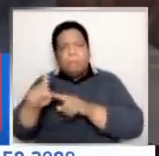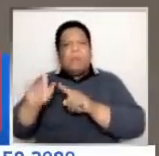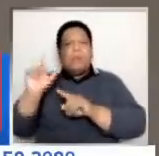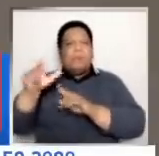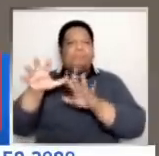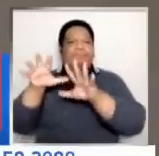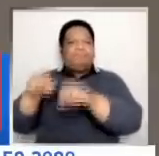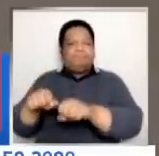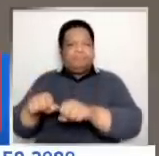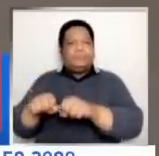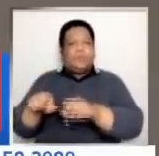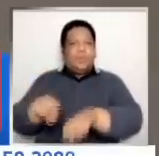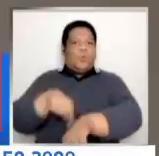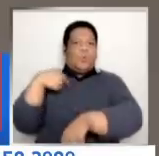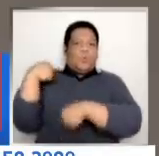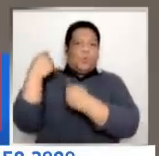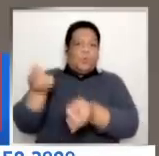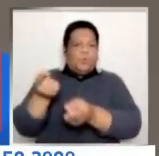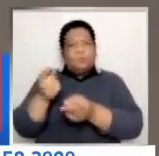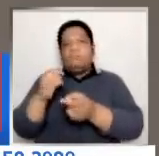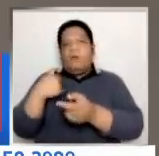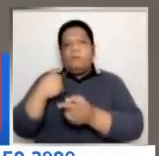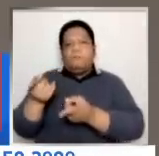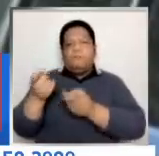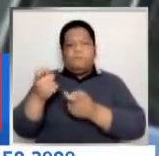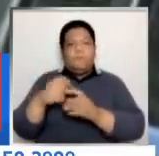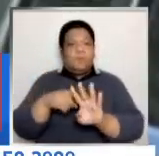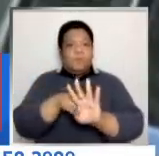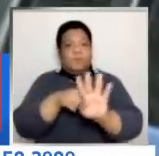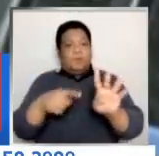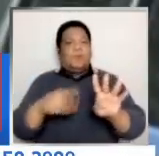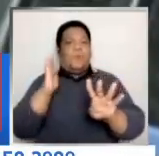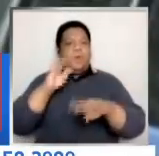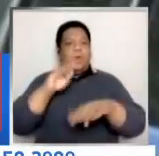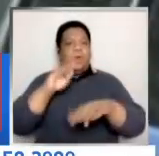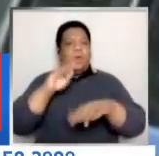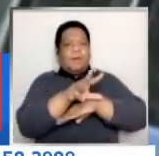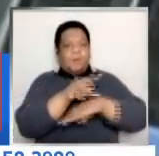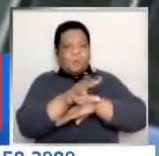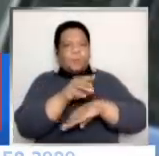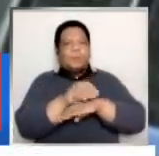sex den. Sa ilalim sa counseling ng DSWD ang mga nasagip habang kinasuhan ang